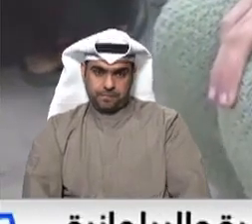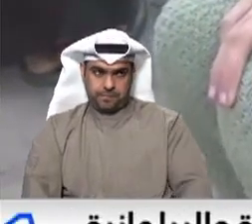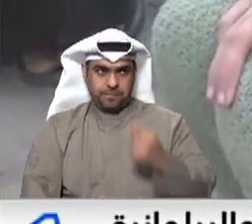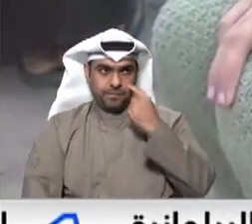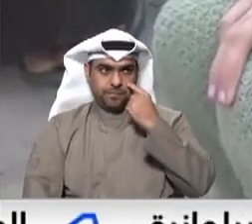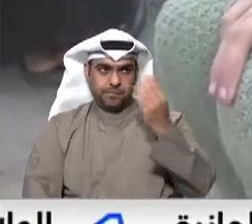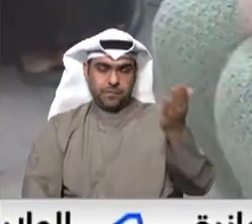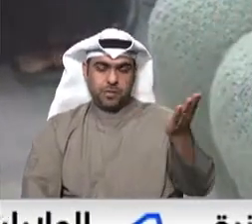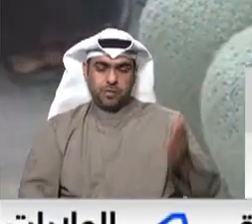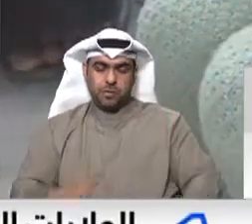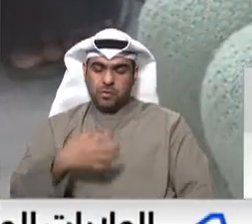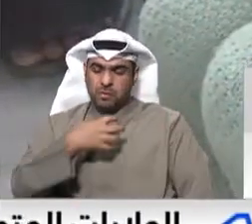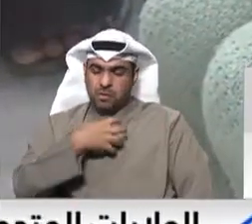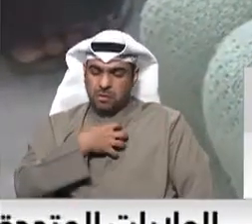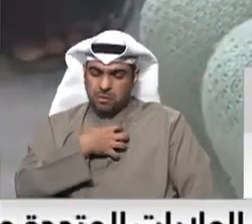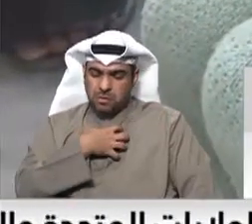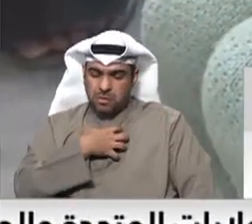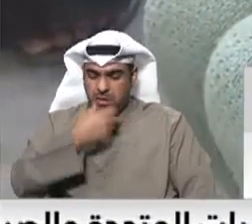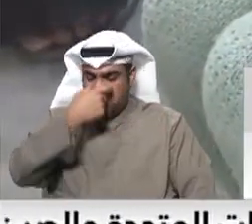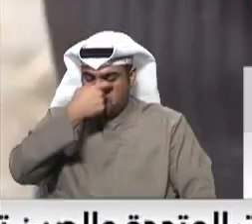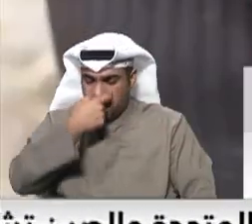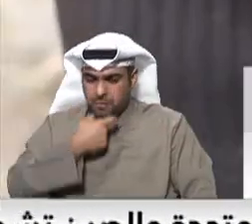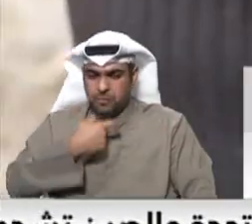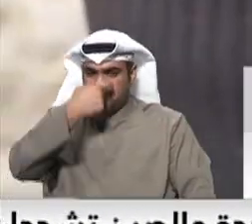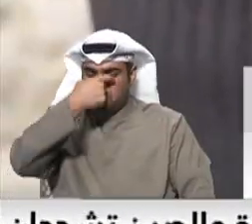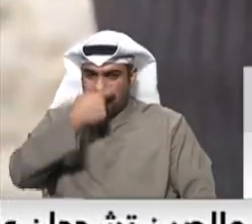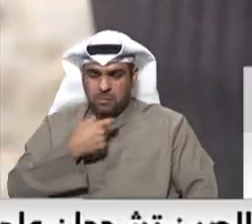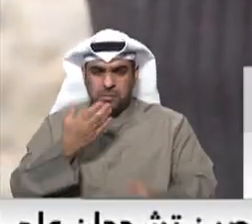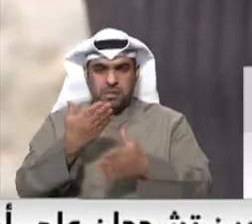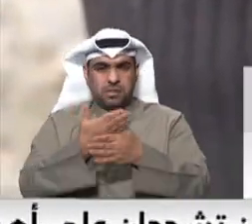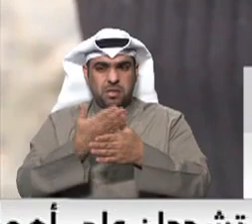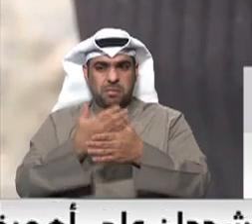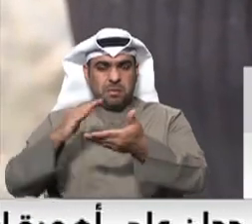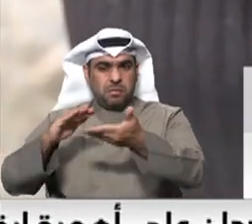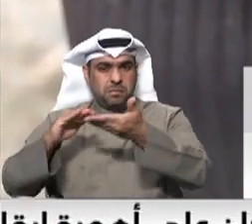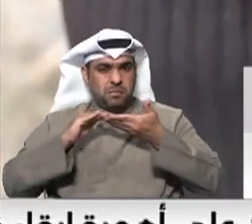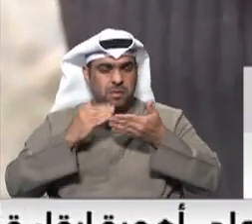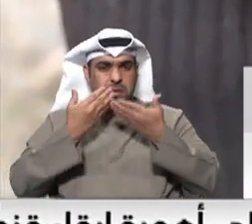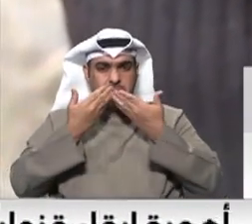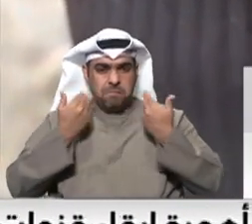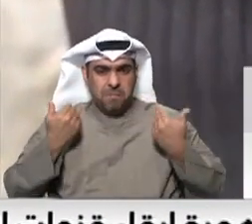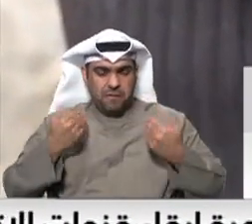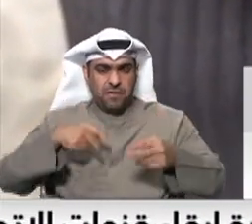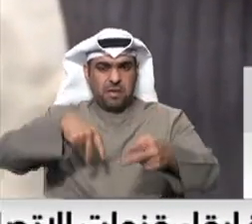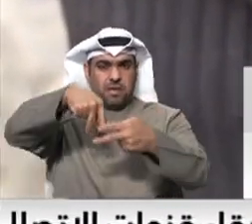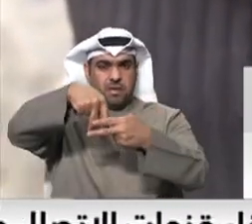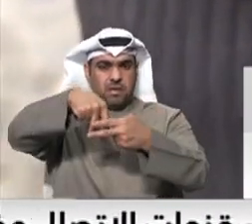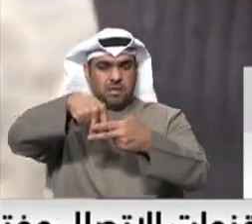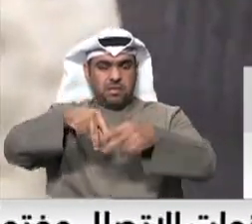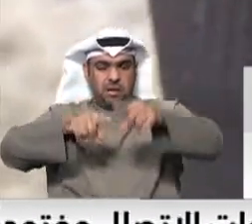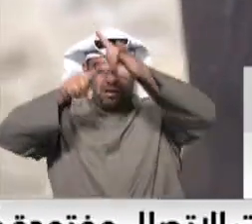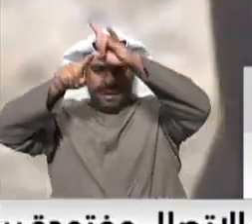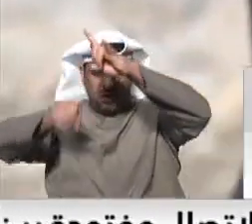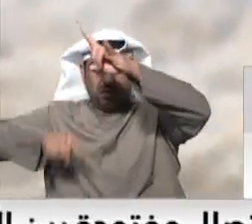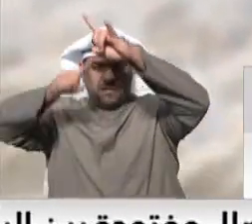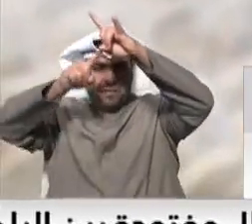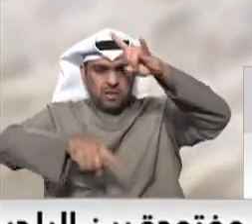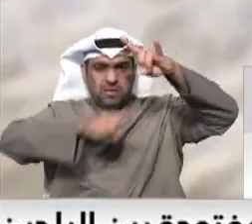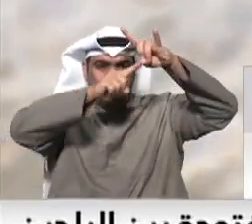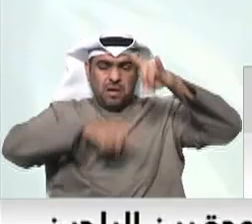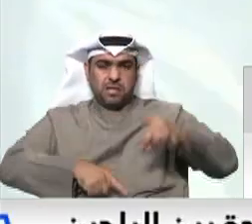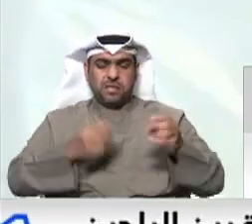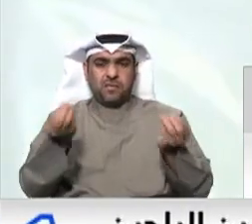الألم والوجع والبكاء على الإنسانية الضائعة بات يحاصر السكان هنا، وفي ظل ارتكاب الاحتلال المزيد